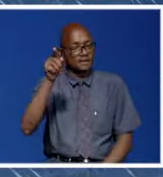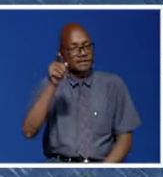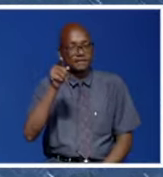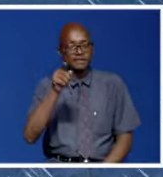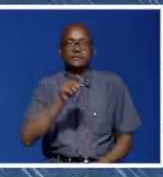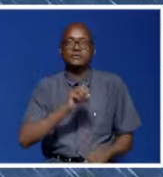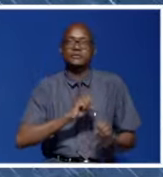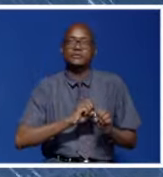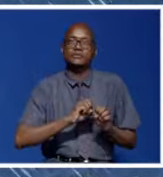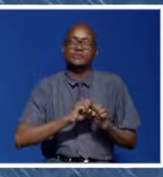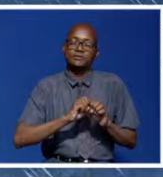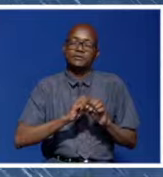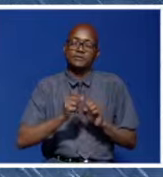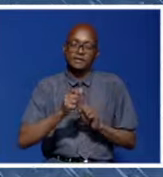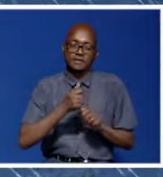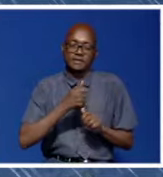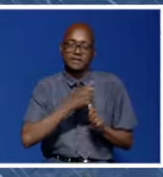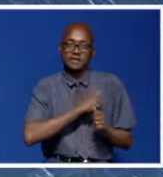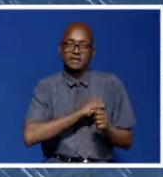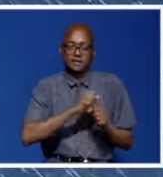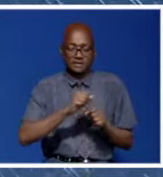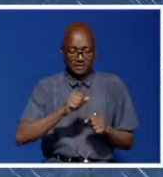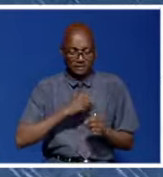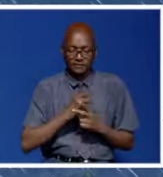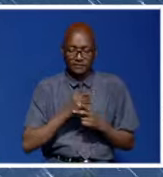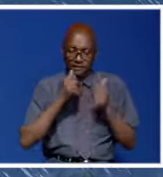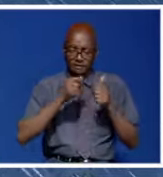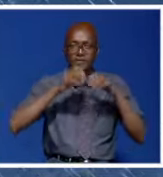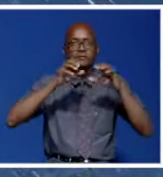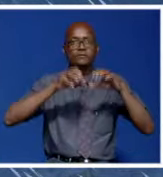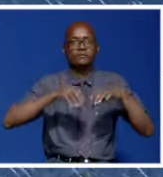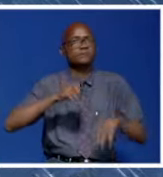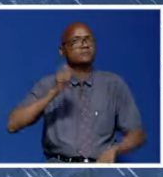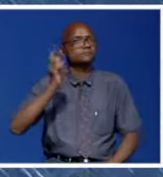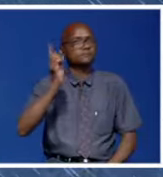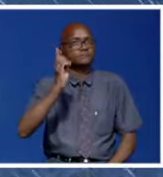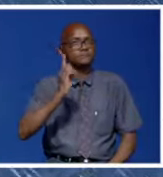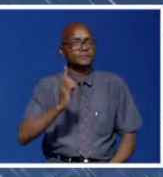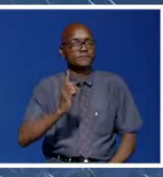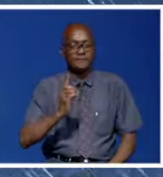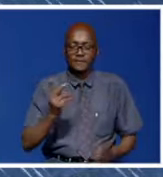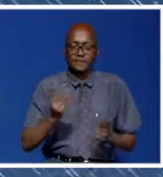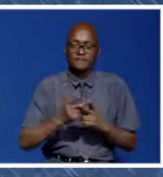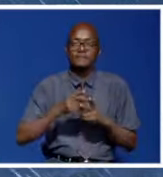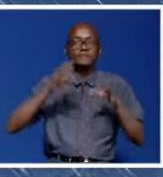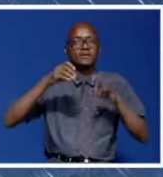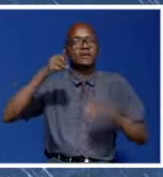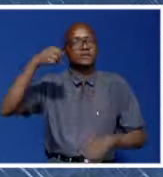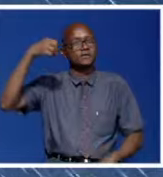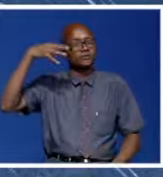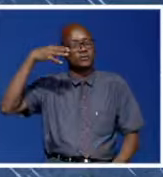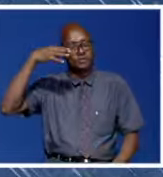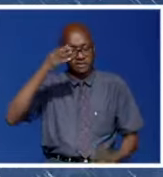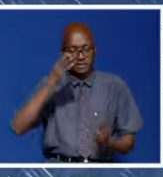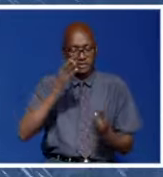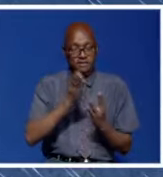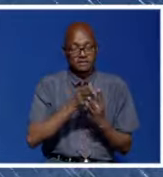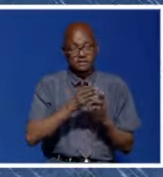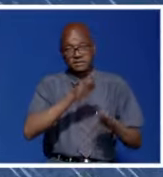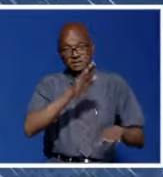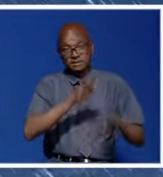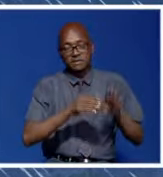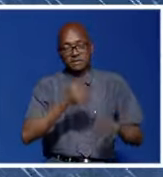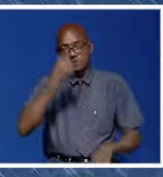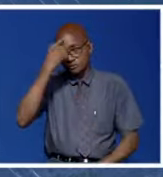kuwa na hali hiyo ya mvua itakayoambatana na ngurumo za radi, huku mvua ikiambatana na vipindi vya jua inatarajiwa katika maeneo ya katikati, Singida pamoja na Dodoma, na